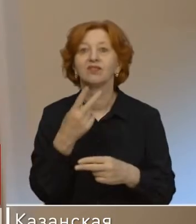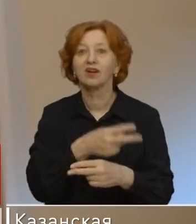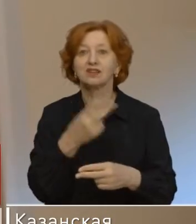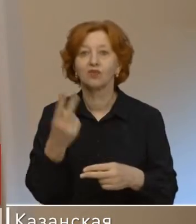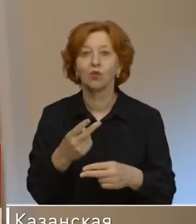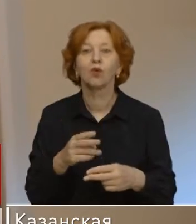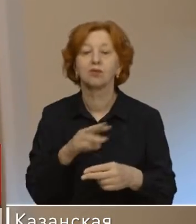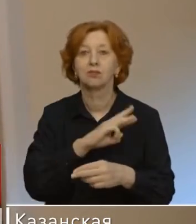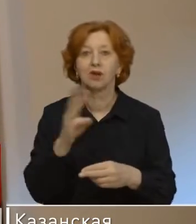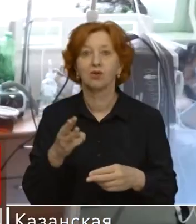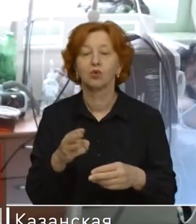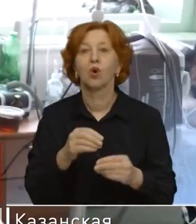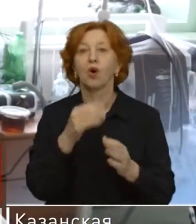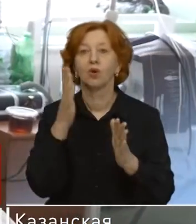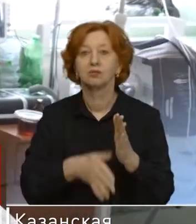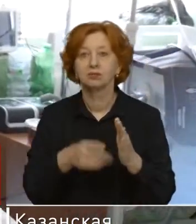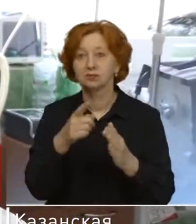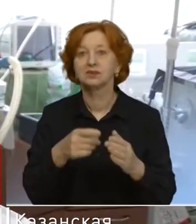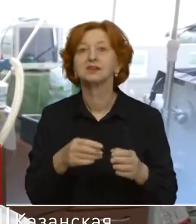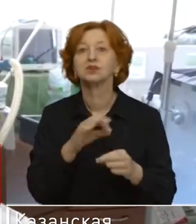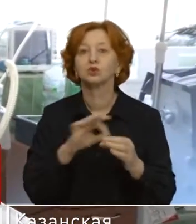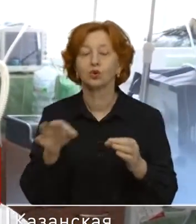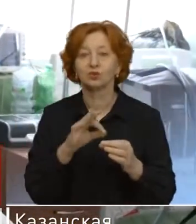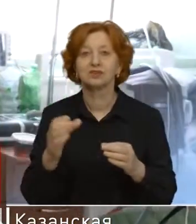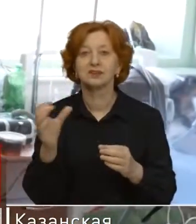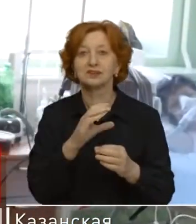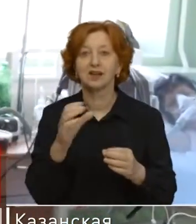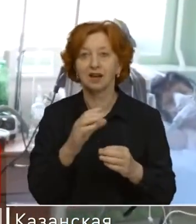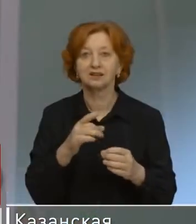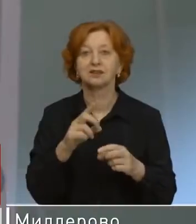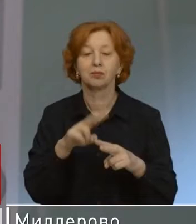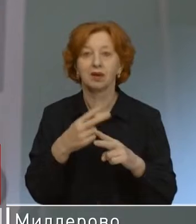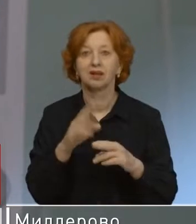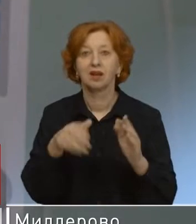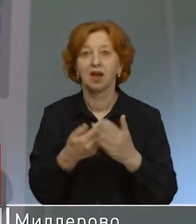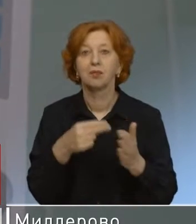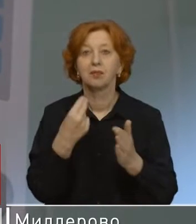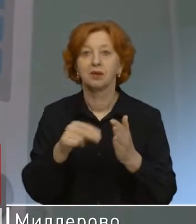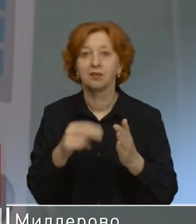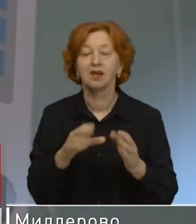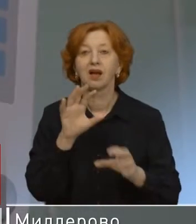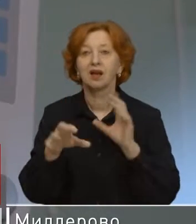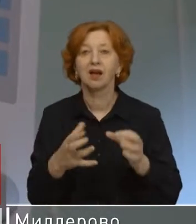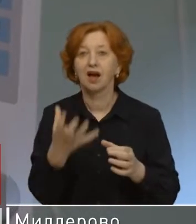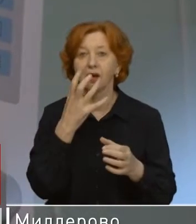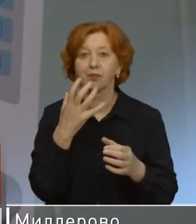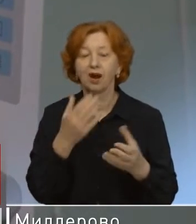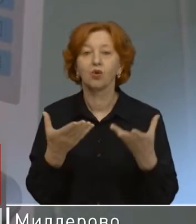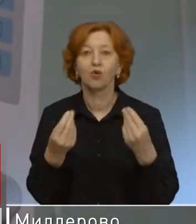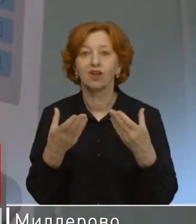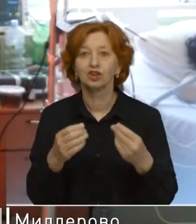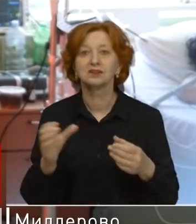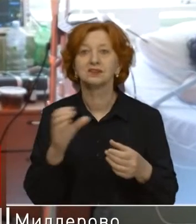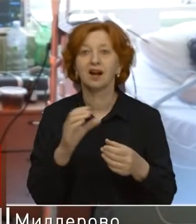миллионов направят на оснащение первичного сосудистого отделения в Сальской ЦРБ. На приобретение аппаратов ИВЛ, увлажнить